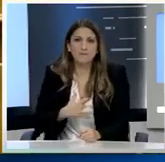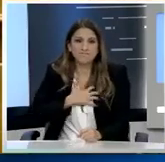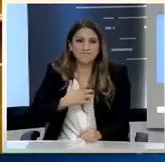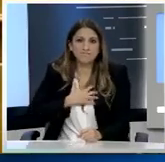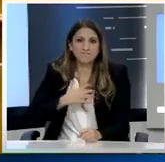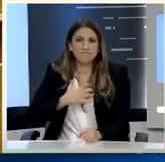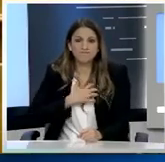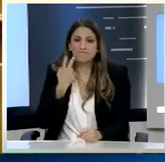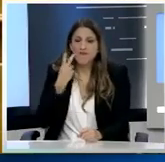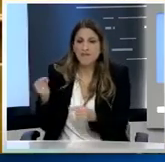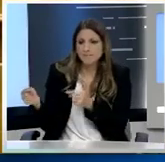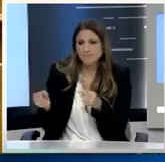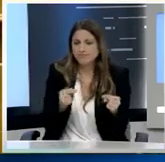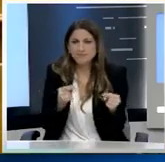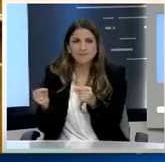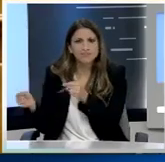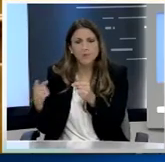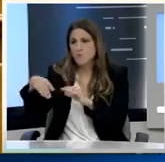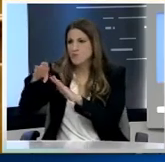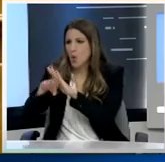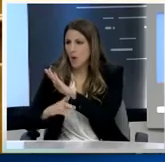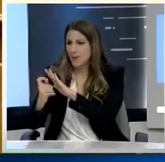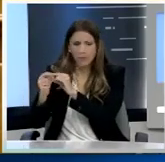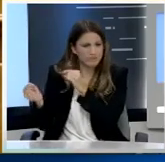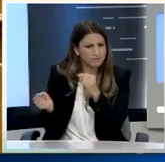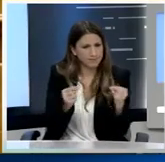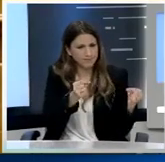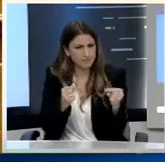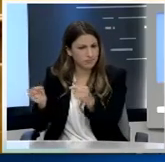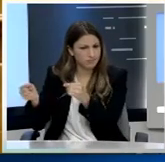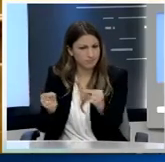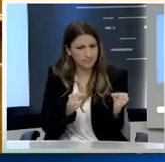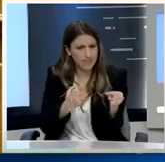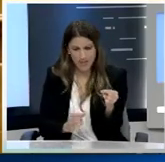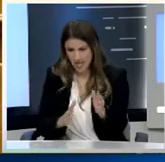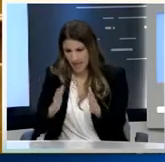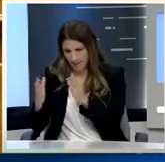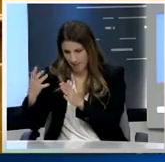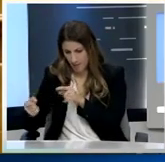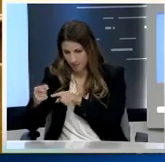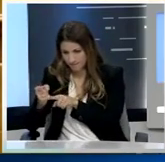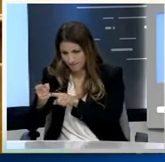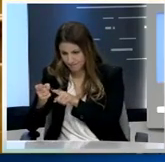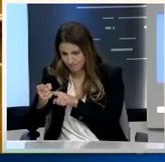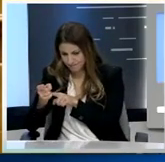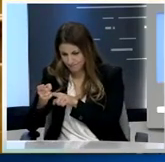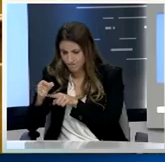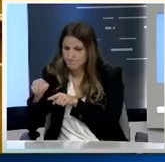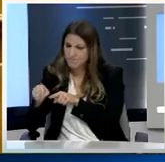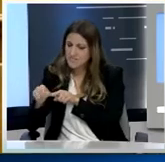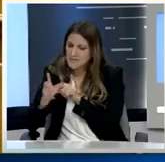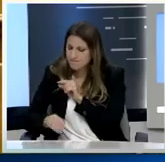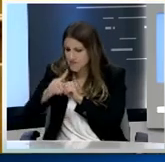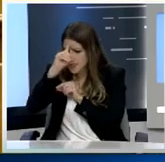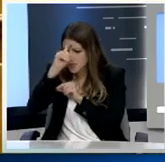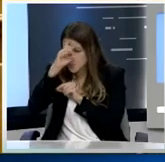λοιπόν οι γραμμές αντιπαράθεσης των δύο οικονομικών προγραμμάτων στις επερχόμενες εκλογές. Από τη μία μεριά, σε ένα άλλο ένα